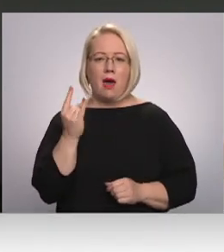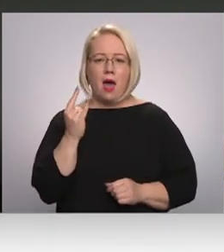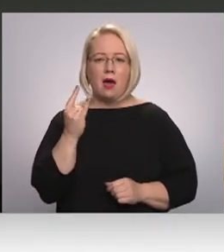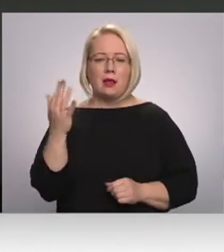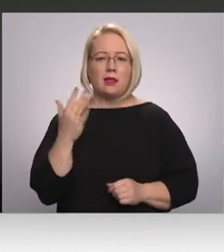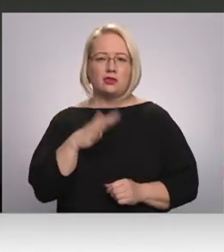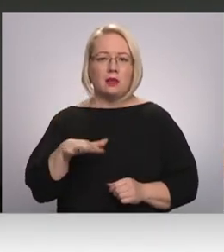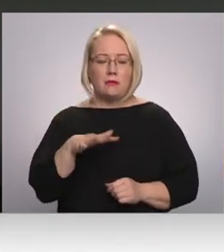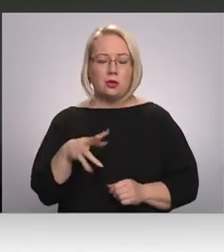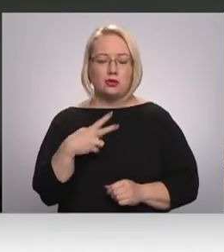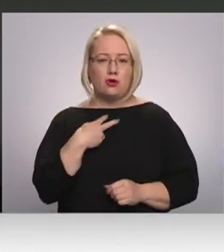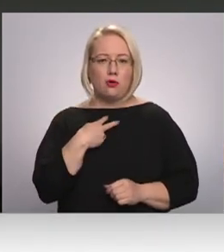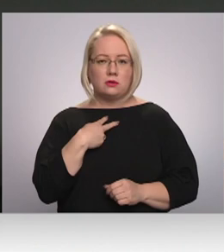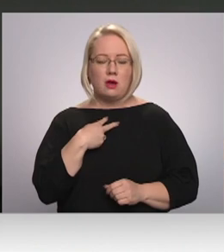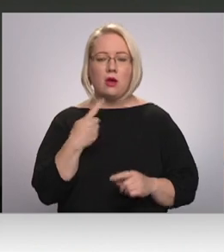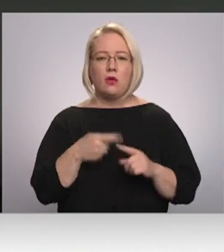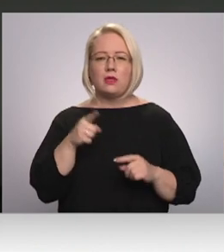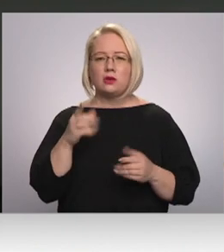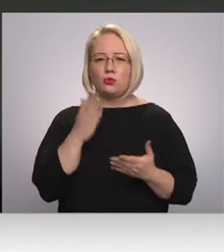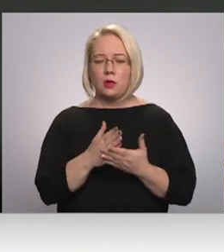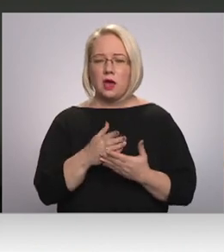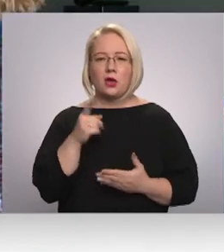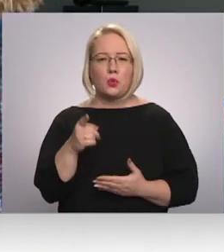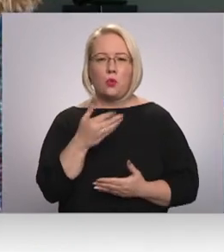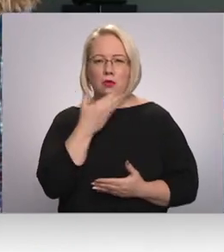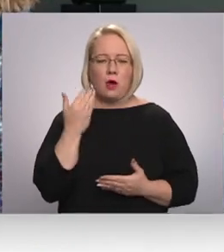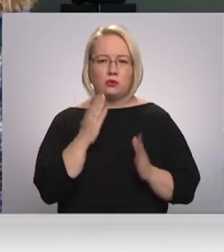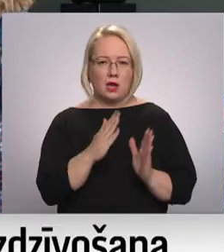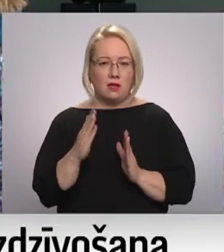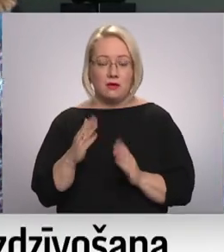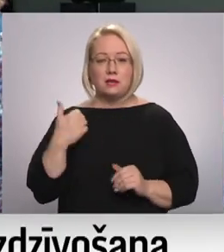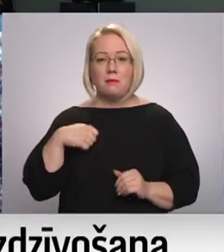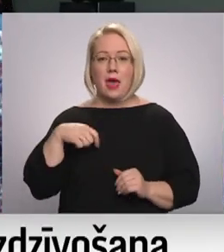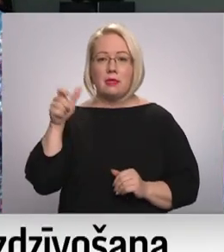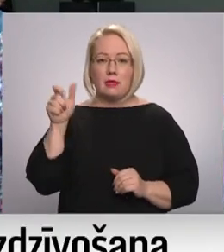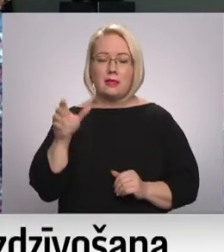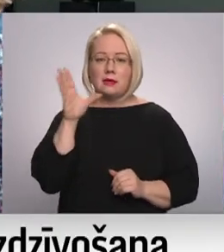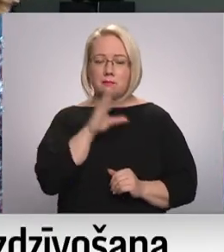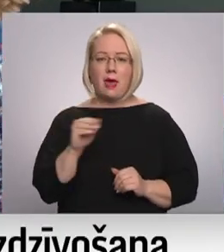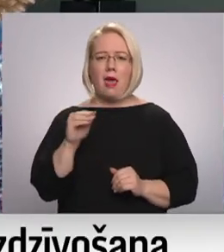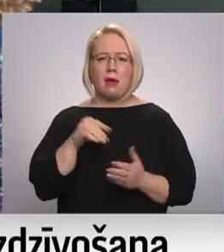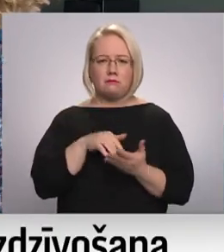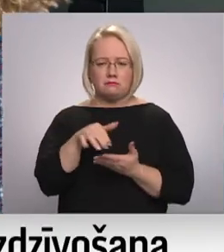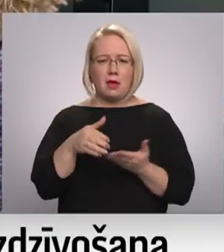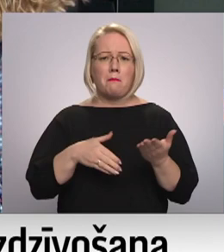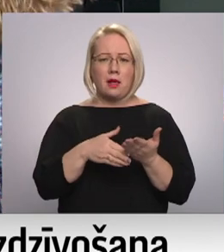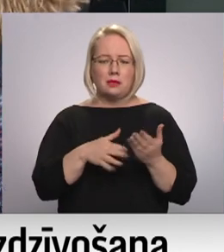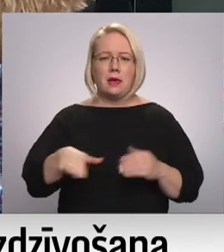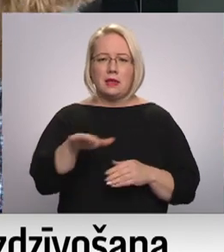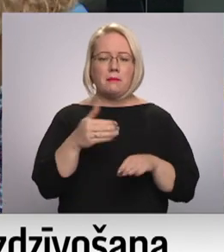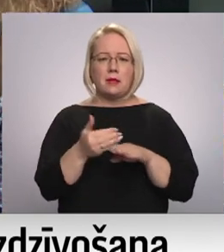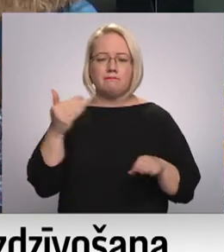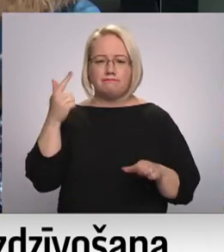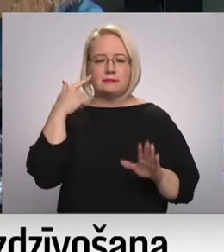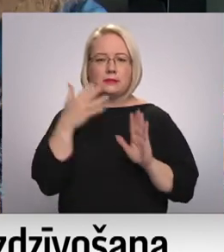šoks un pārsteigums, jo tas notiek tad, kad tu neesi sagatavots. Karla spēja pārvietoties, ja viņai palīdz, bet ģimene jau laikus saprata,